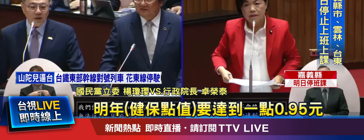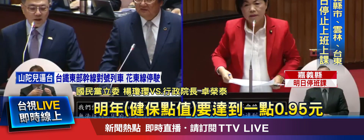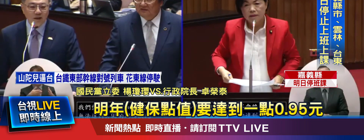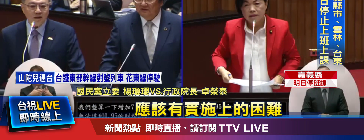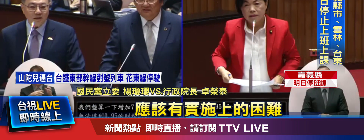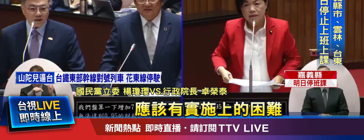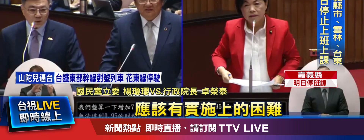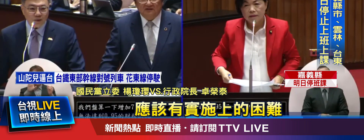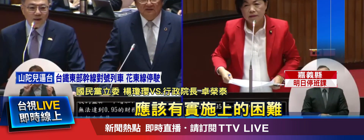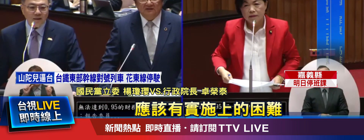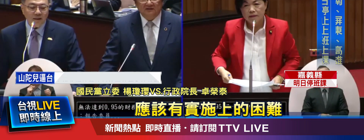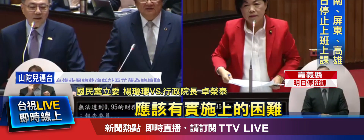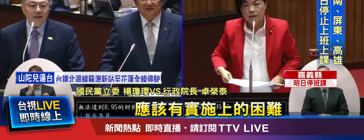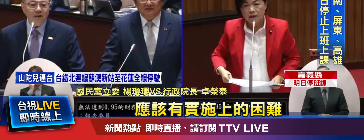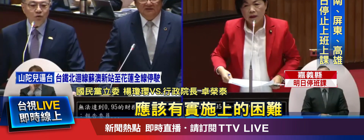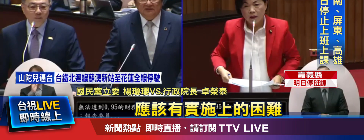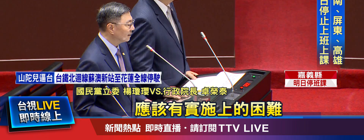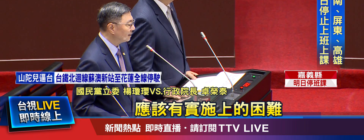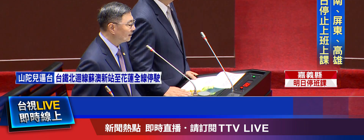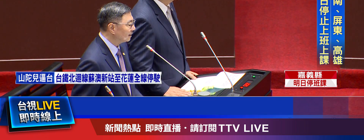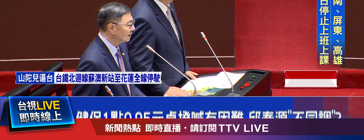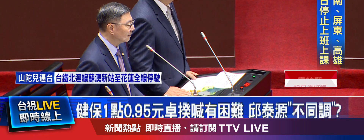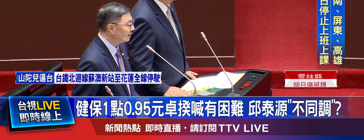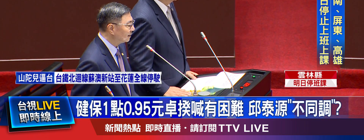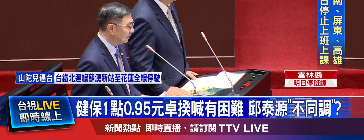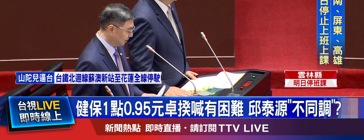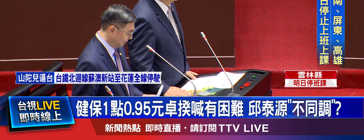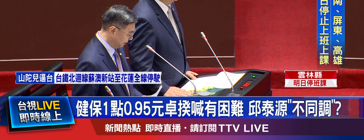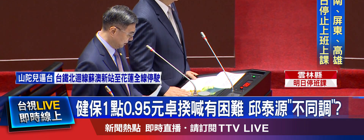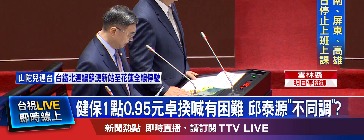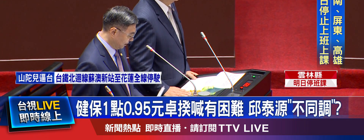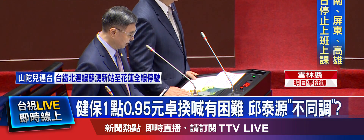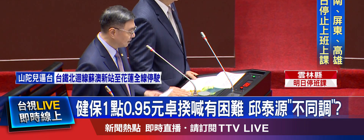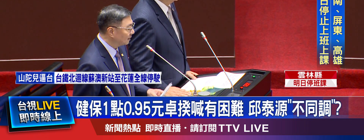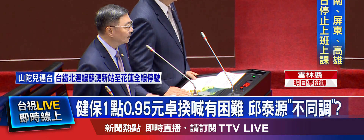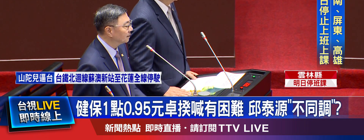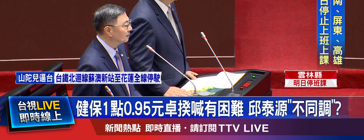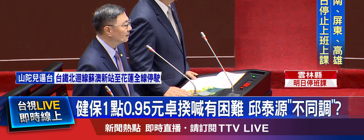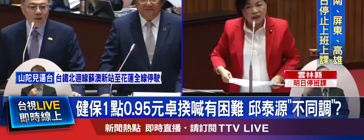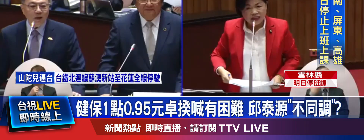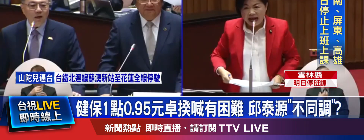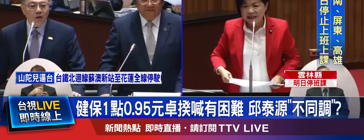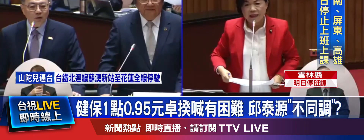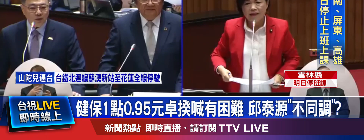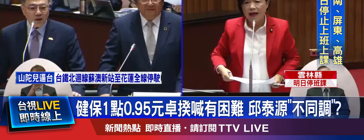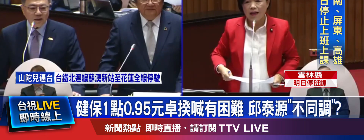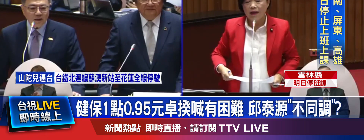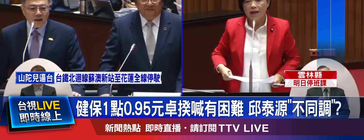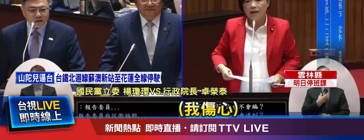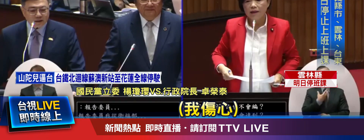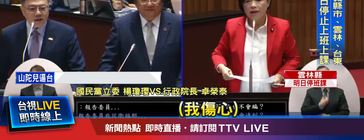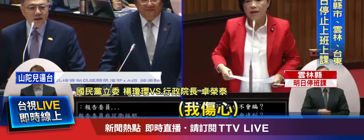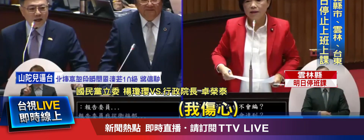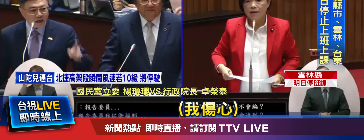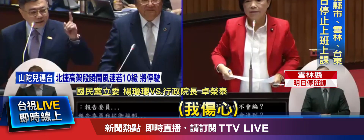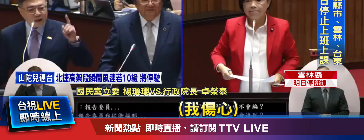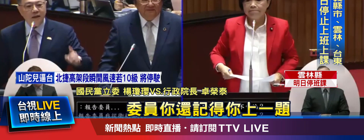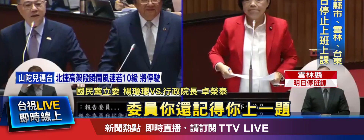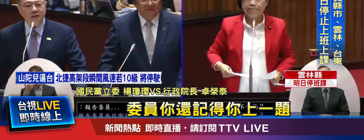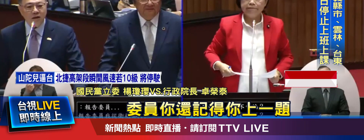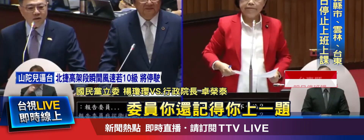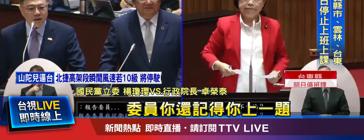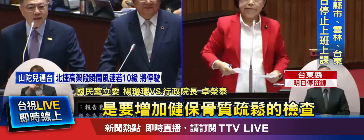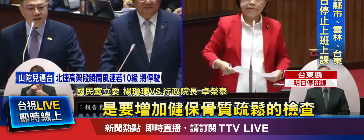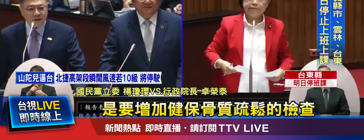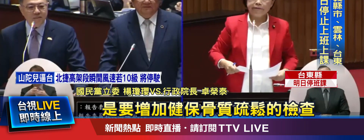0.95，应该有它实质上的困难。 为健保点值护杠，阁揆卓荣泰开战国民党立委。 我相信、啊、 委员，你还记得你刚刚